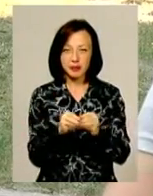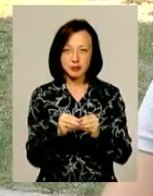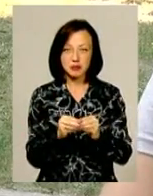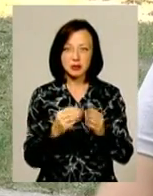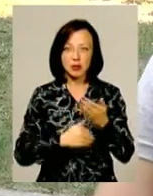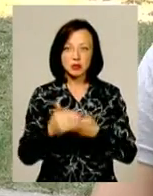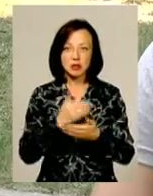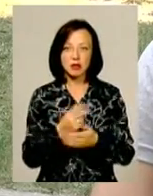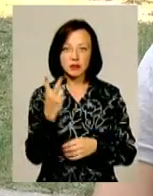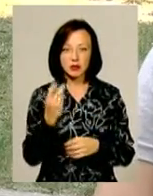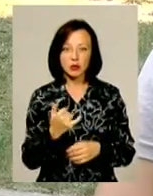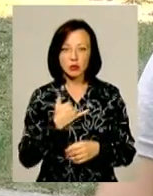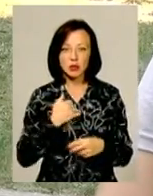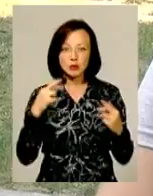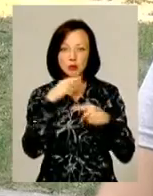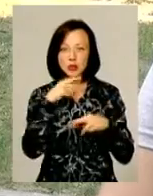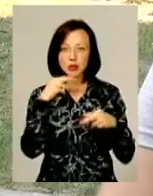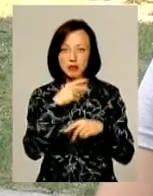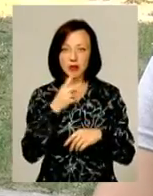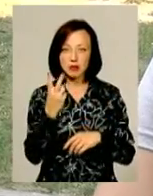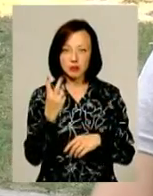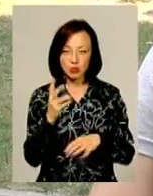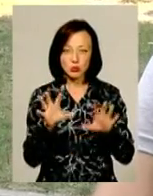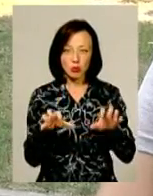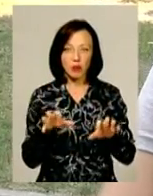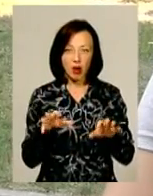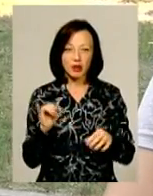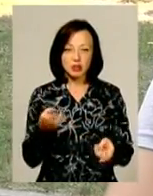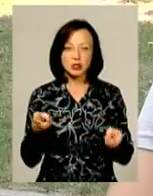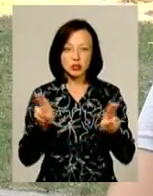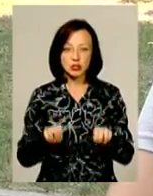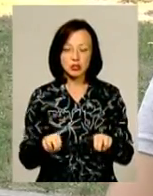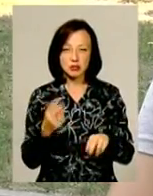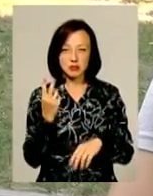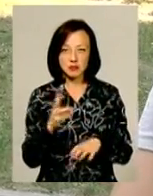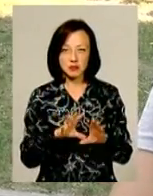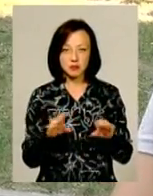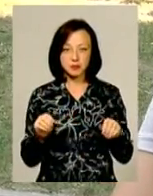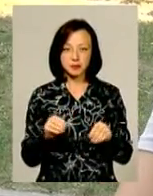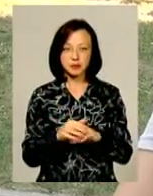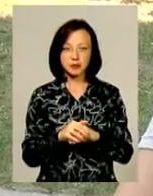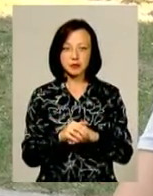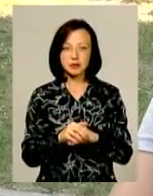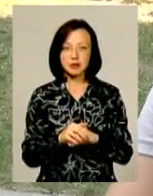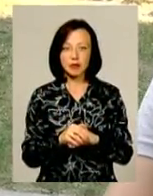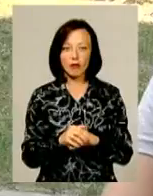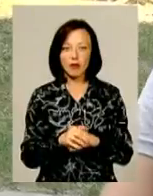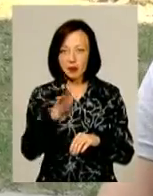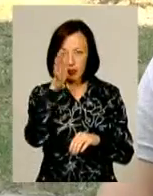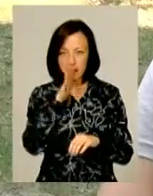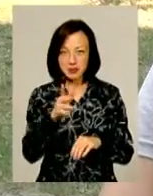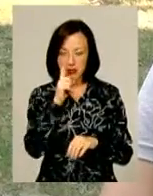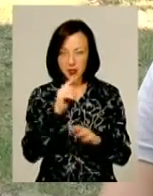останні два дні в нас потравили двох собак, і лишилось тільки дві собаки. Причому вони маленькі, тільки 5